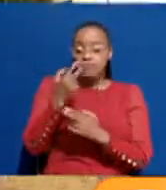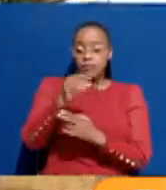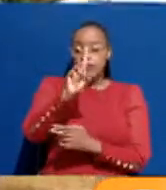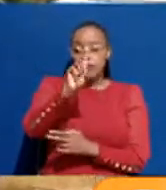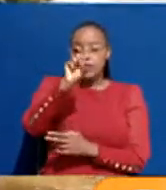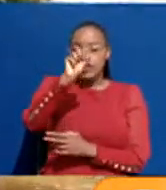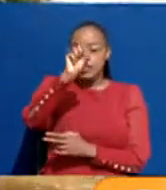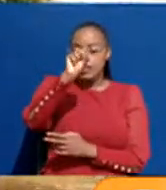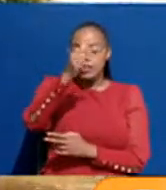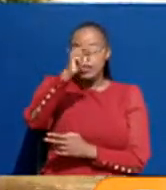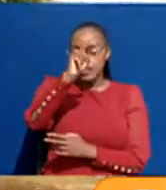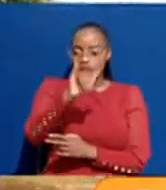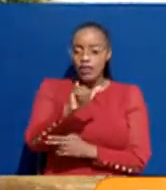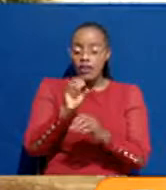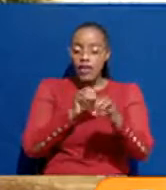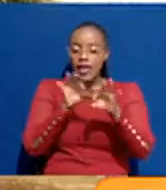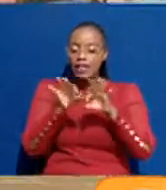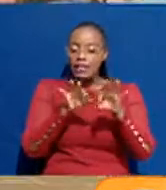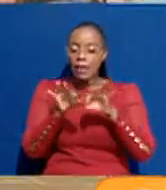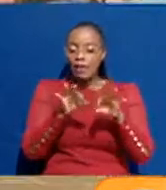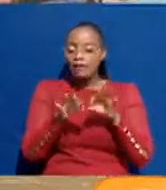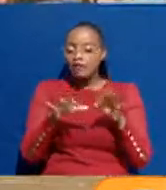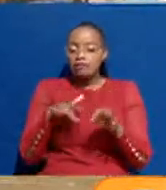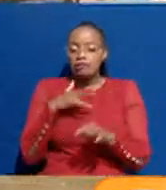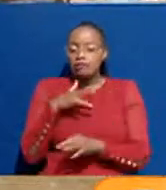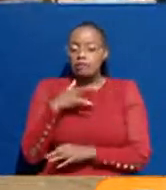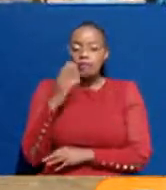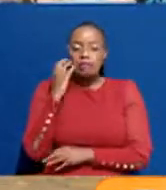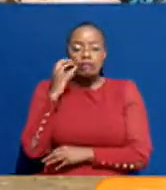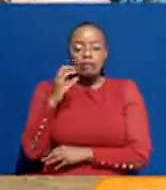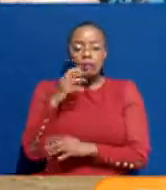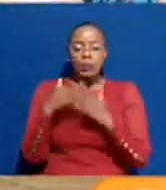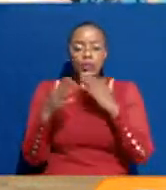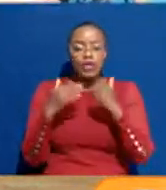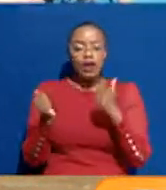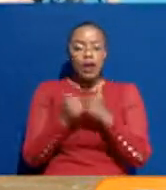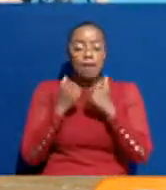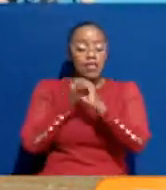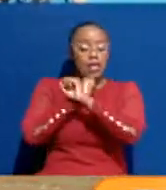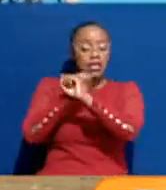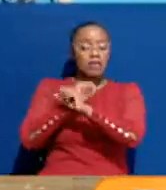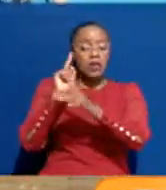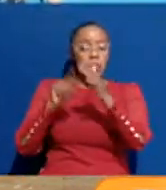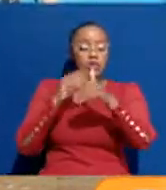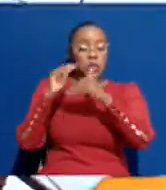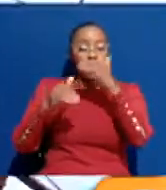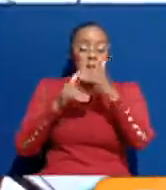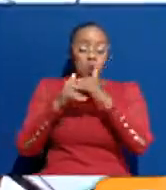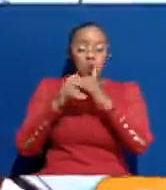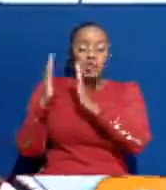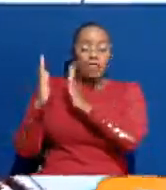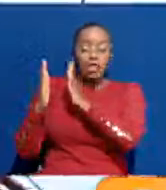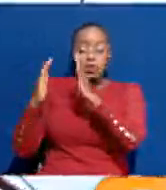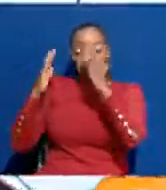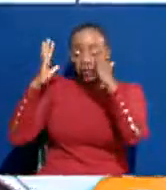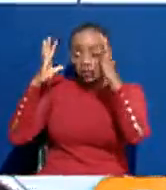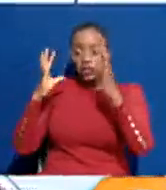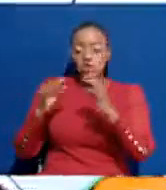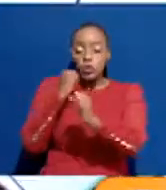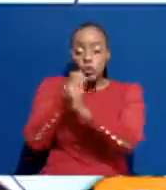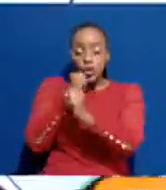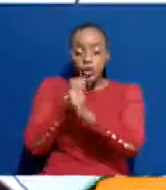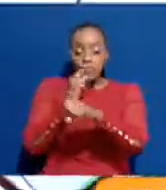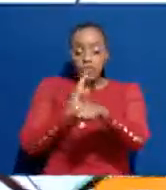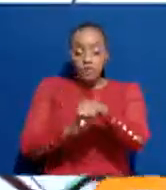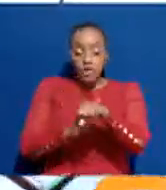Destiny Gardens nao ukielezea kusikitishwa na kisa hicho, umejitetea kuwa hatua zote za kiusalama ziliwekwa wakati